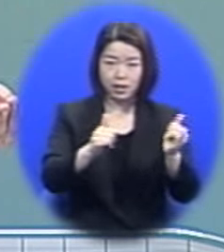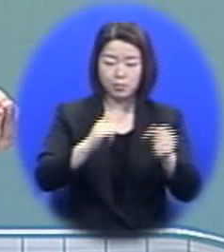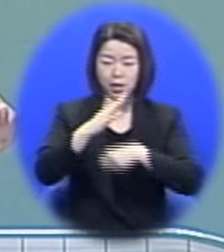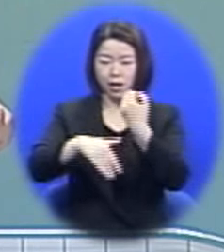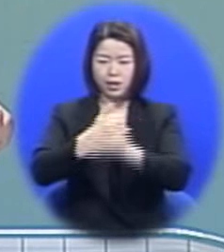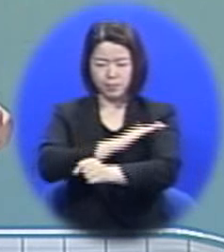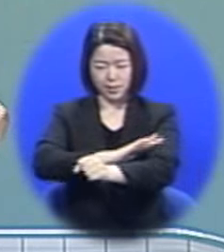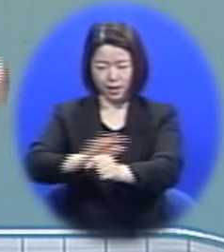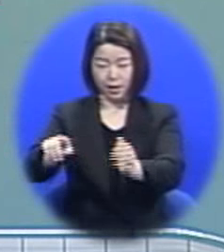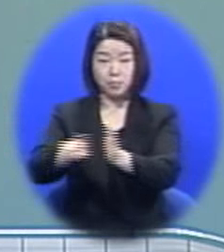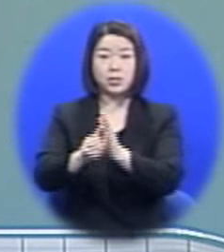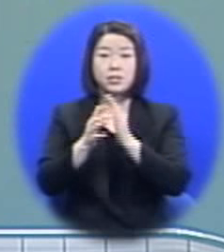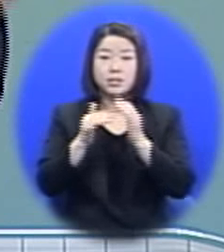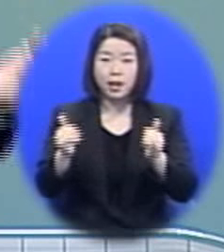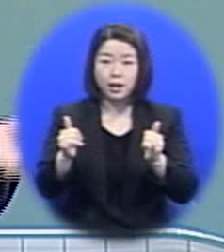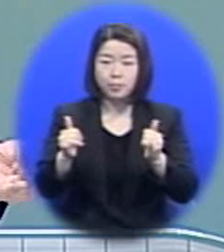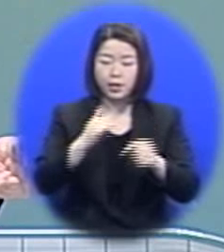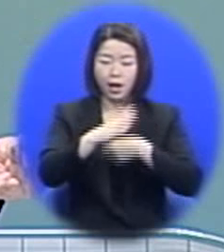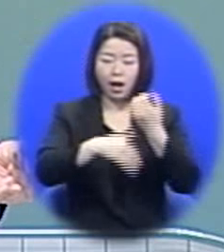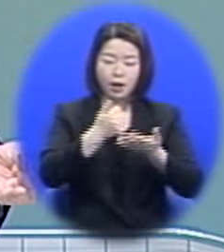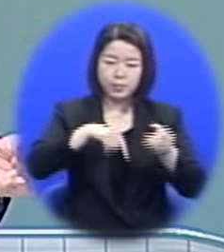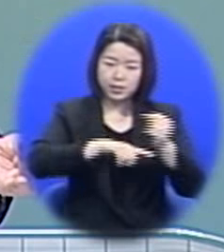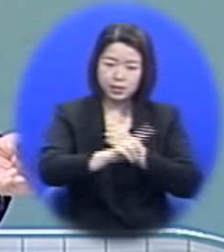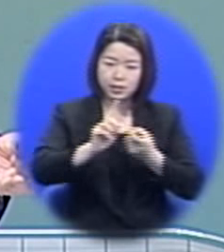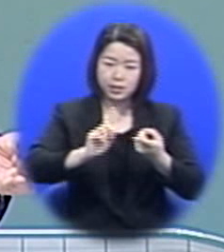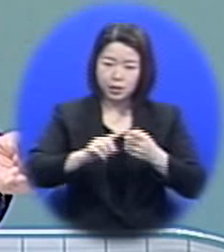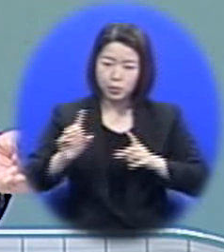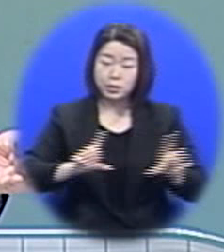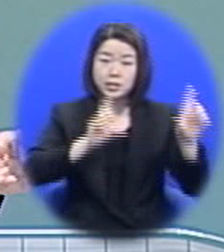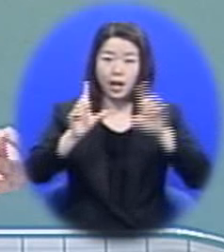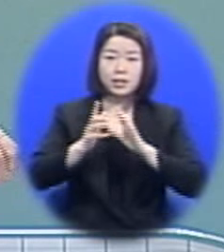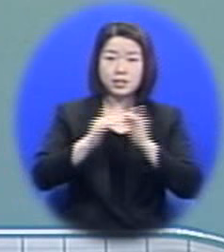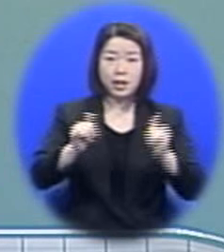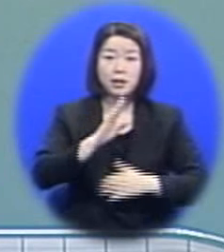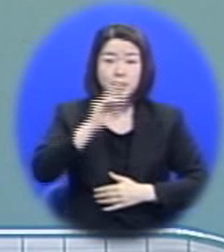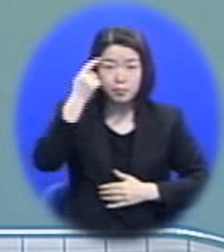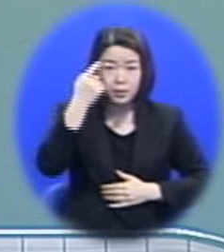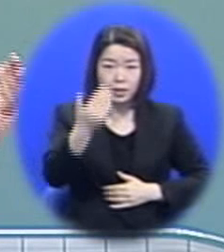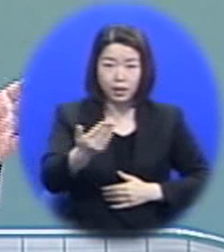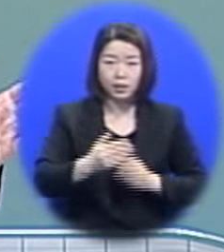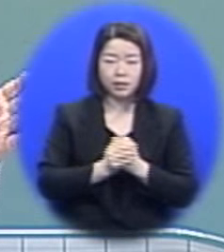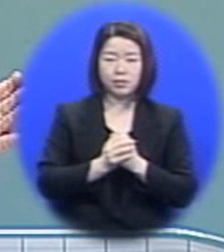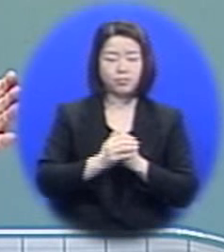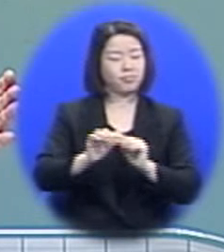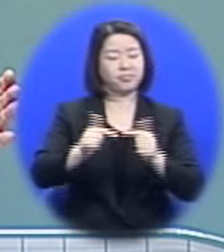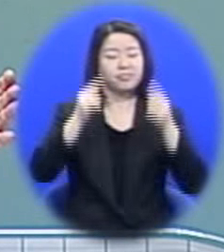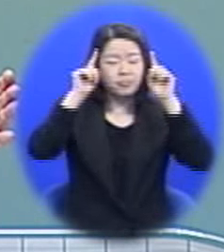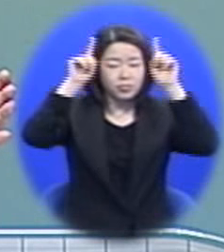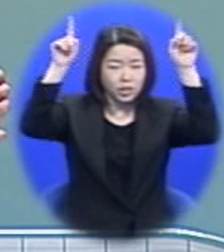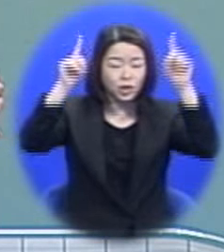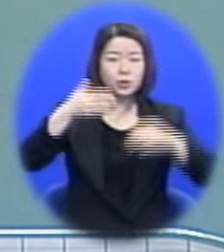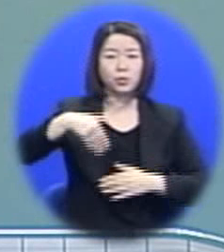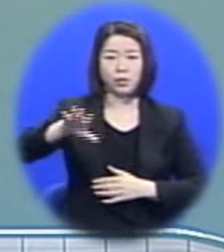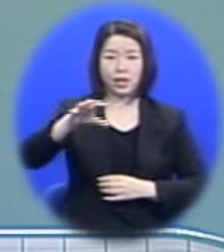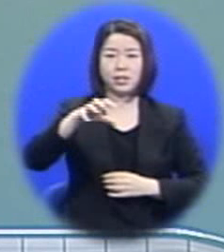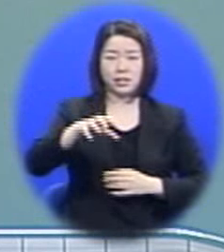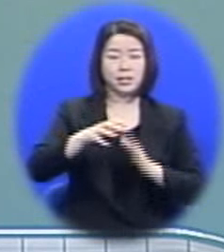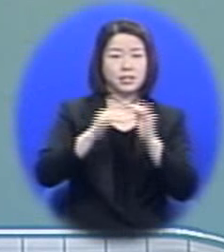믿는 사람, 하나님 뜻대로 사는 사람이겠습니까? 지옥에 갈 사람.